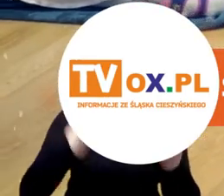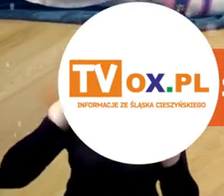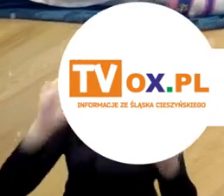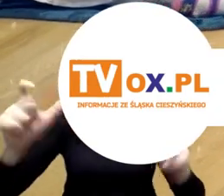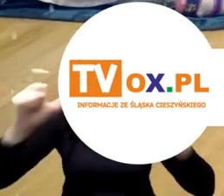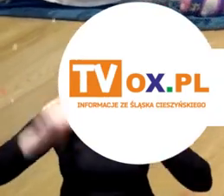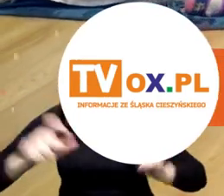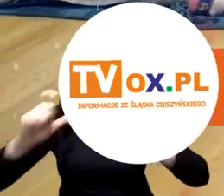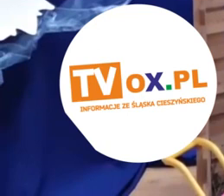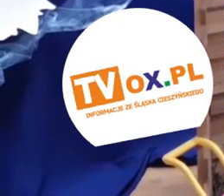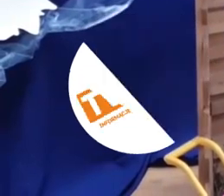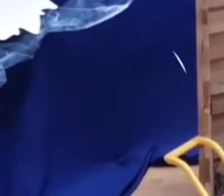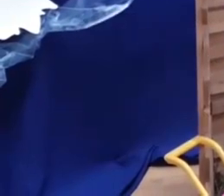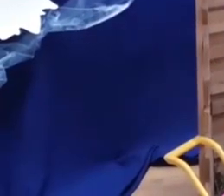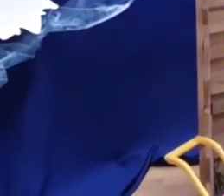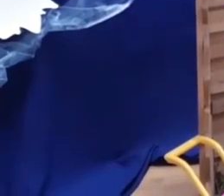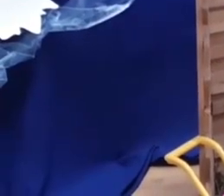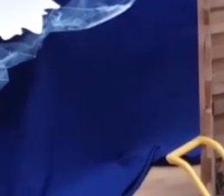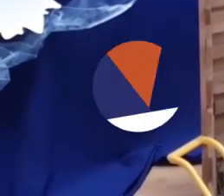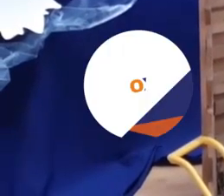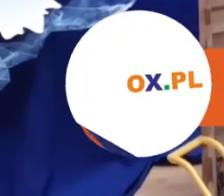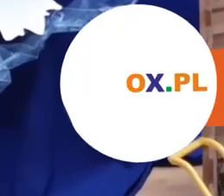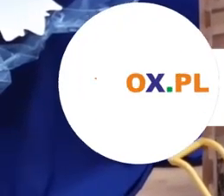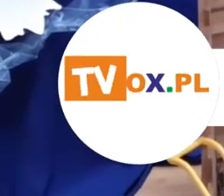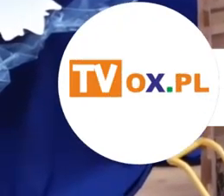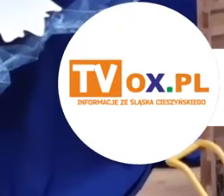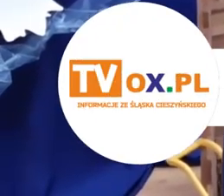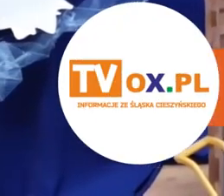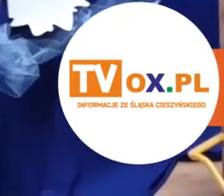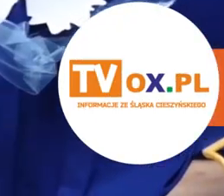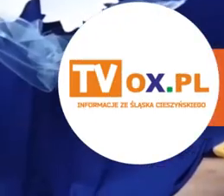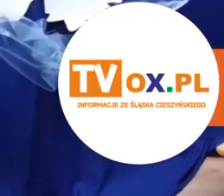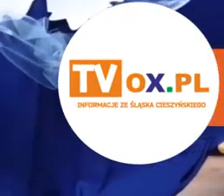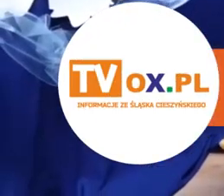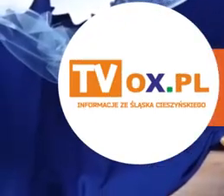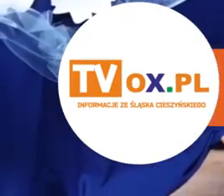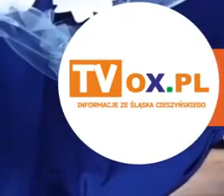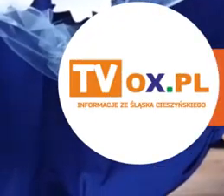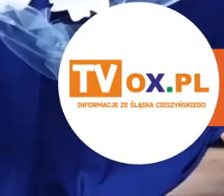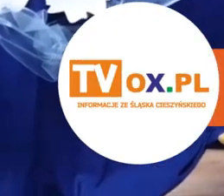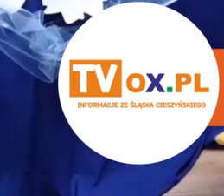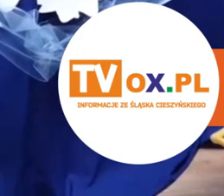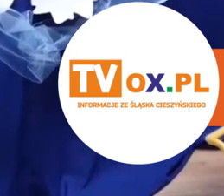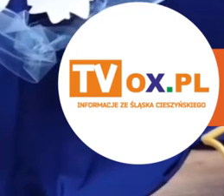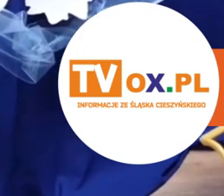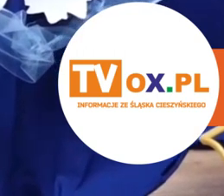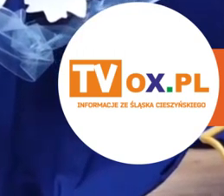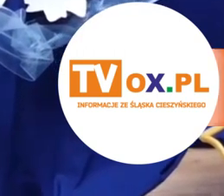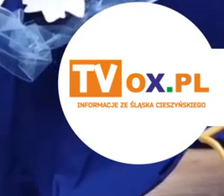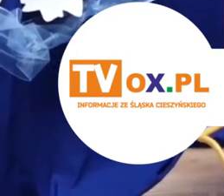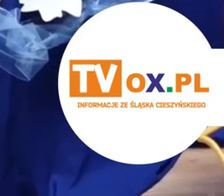alternatywnej. Nasze przedszkole bierze udział w akcji Razem na Święta. Jest to akcja organizowana przez Ministerstwo Edukacji